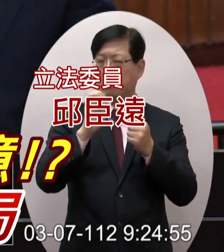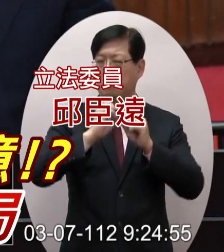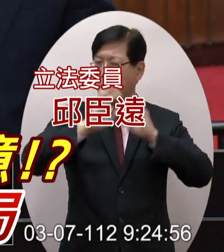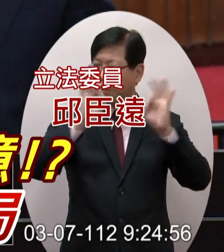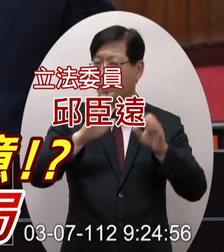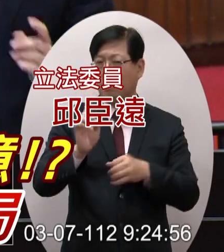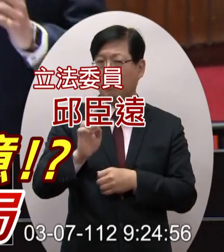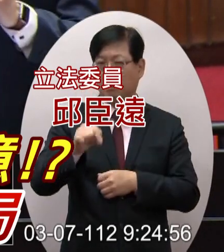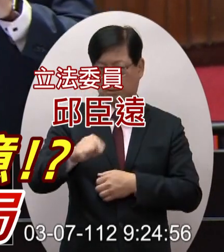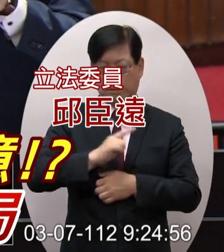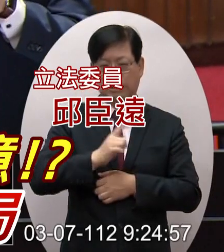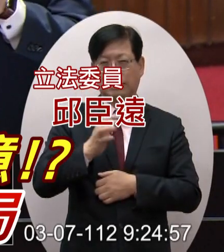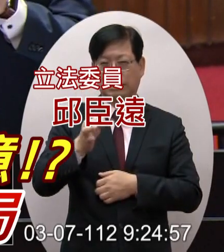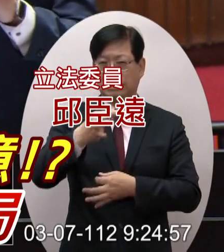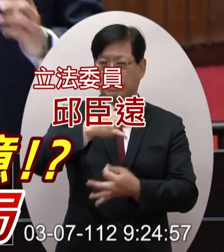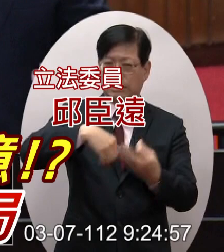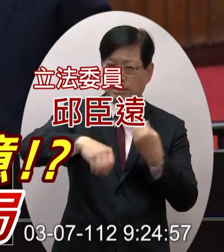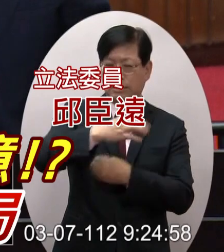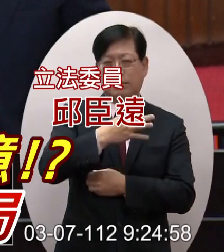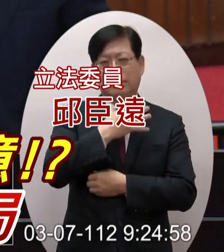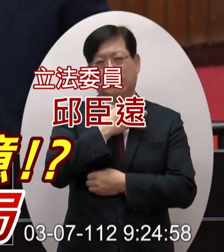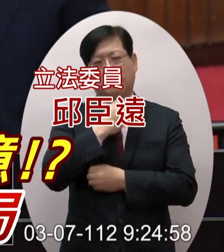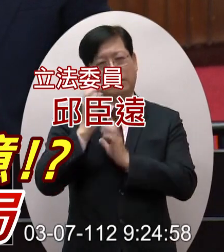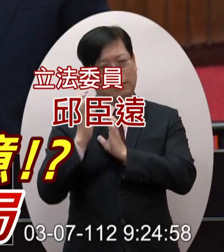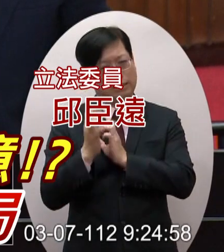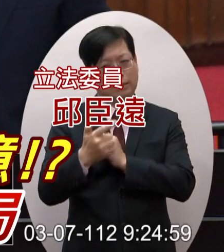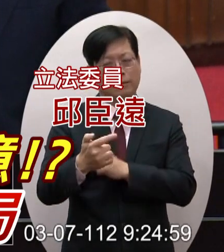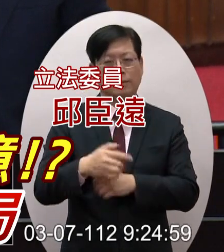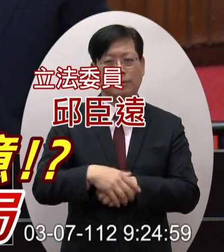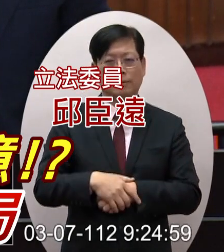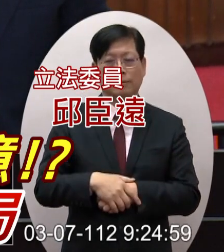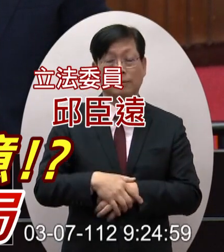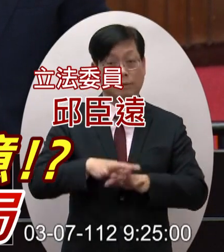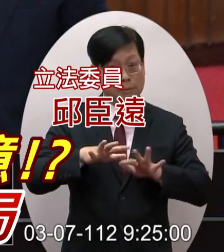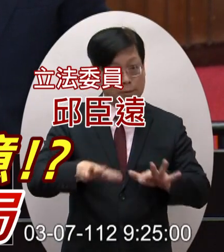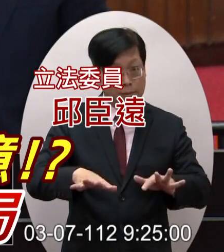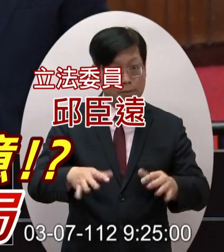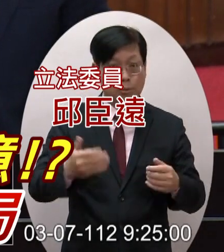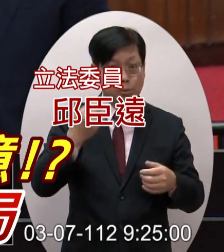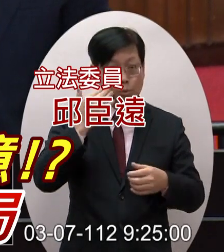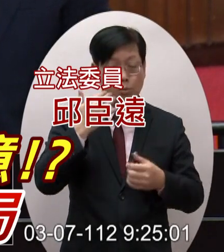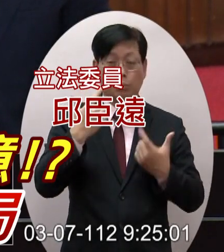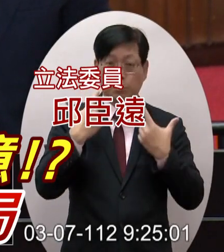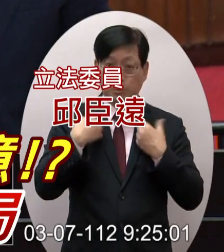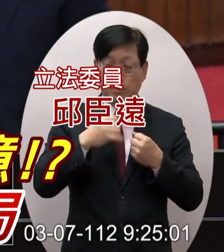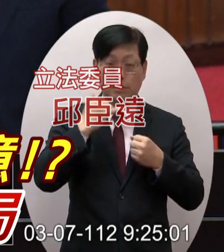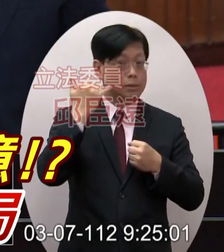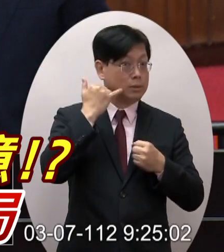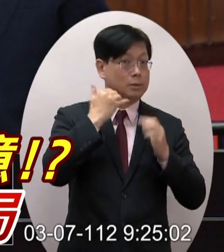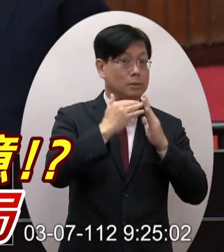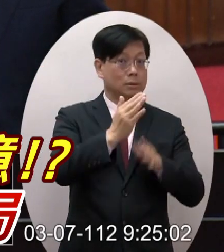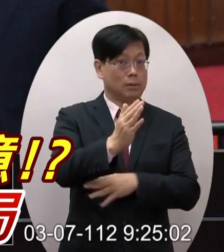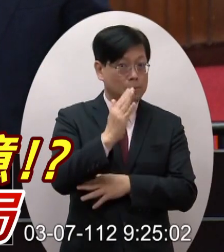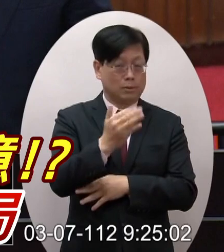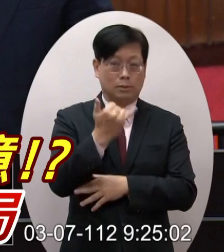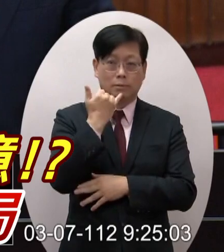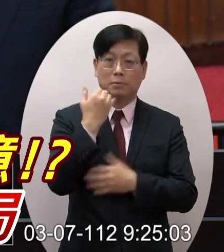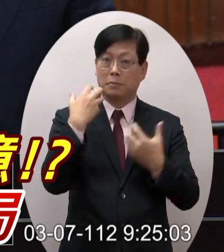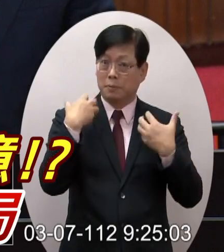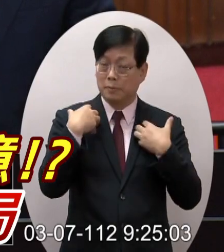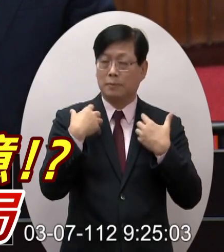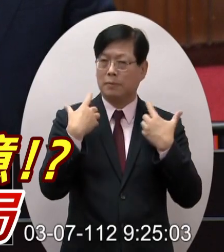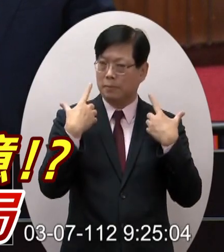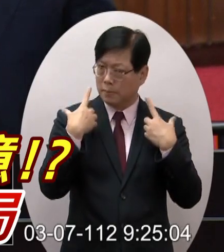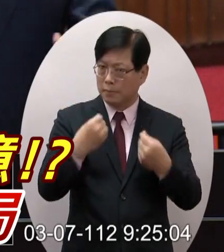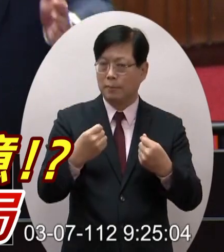是说在他们财政的这个负担的一个状况下，你现在目前从基隆市政府可以负担的，本